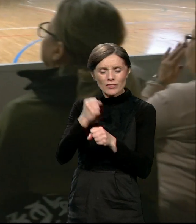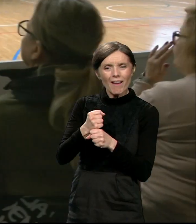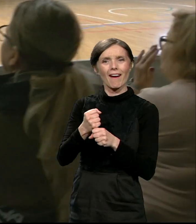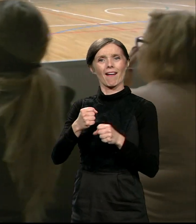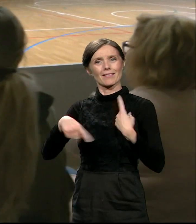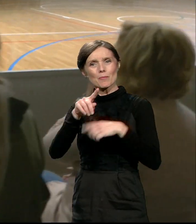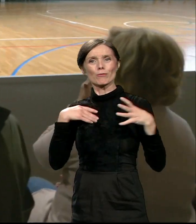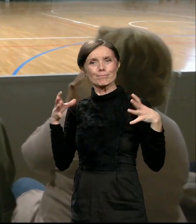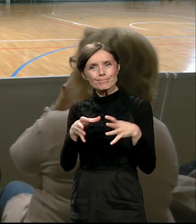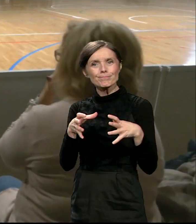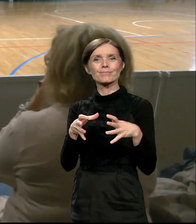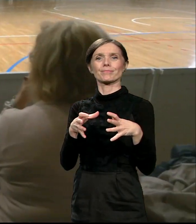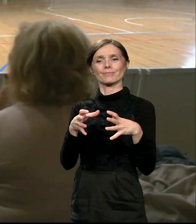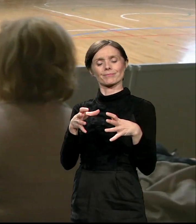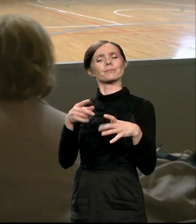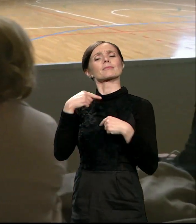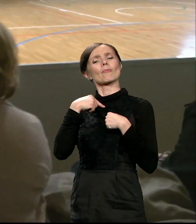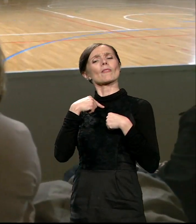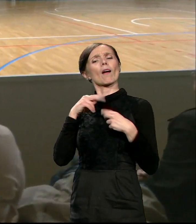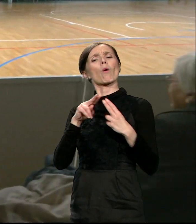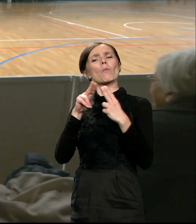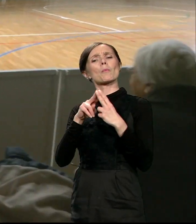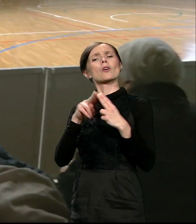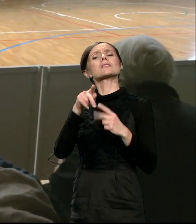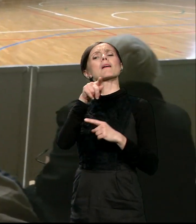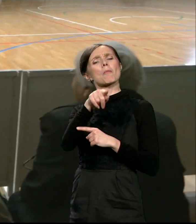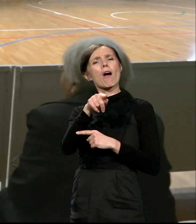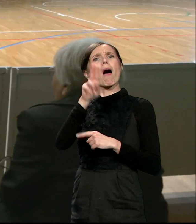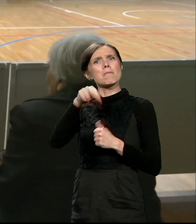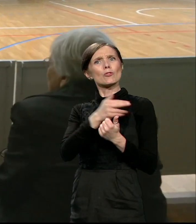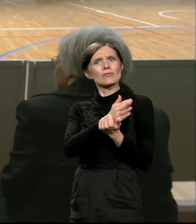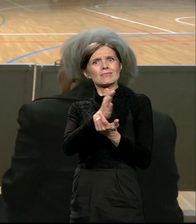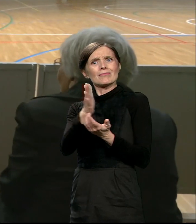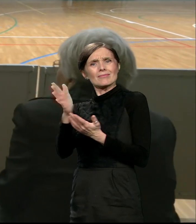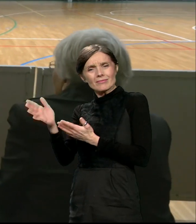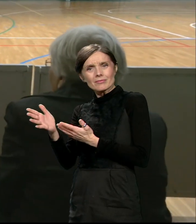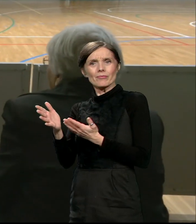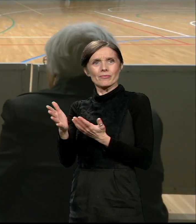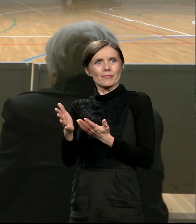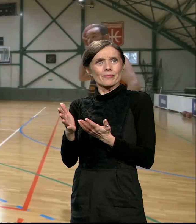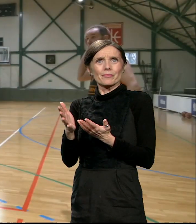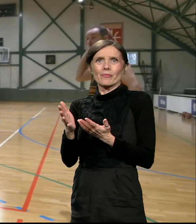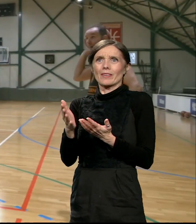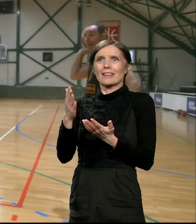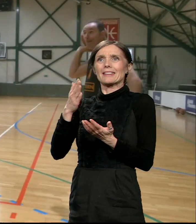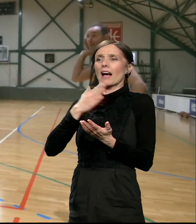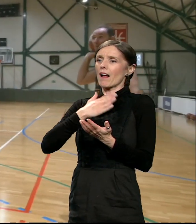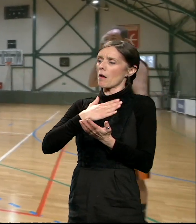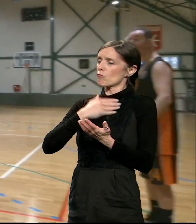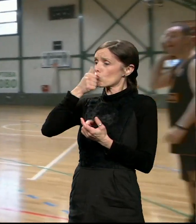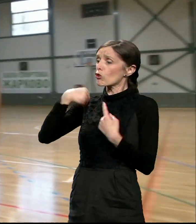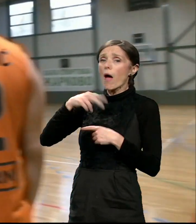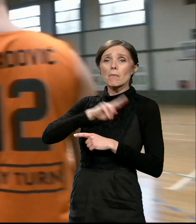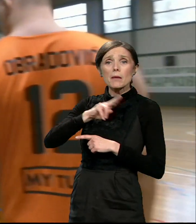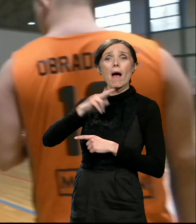njima, da ih sagledamo u nekom širem spektru i samim tim našim znanjem i iskustvom